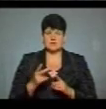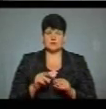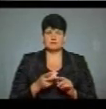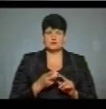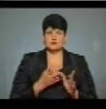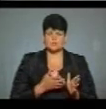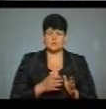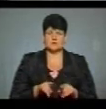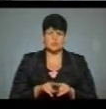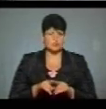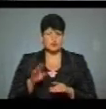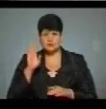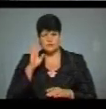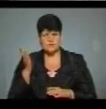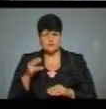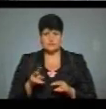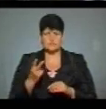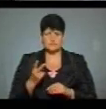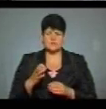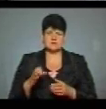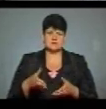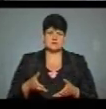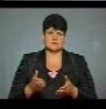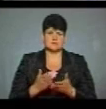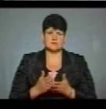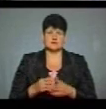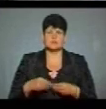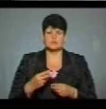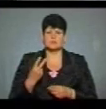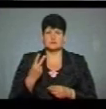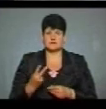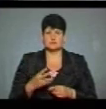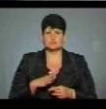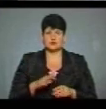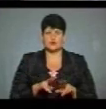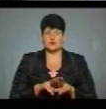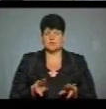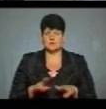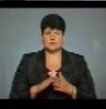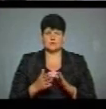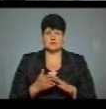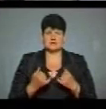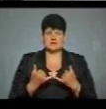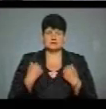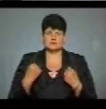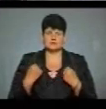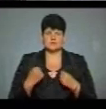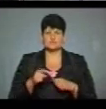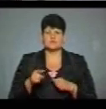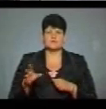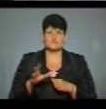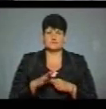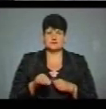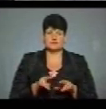Так само для чоловіків також дві санки. Дають так дві санки, щоб були однакові умови для спортсменів. Тобто, щоб вони всі